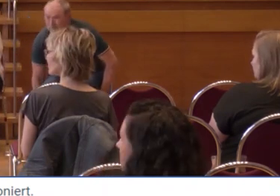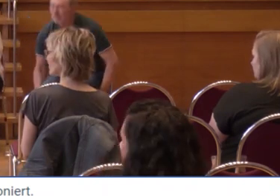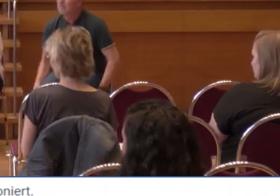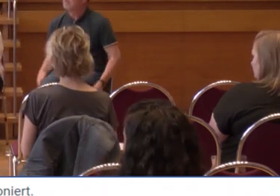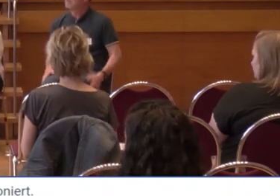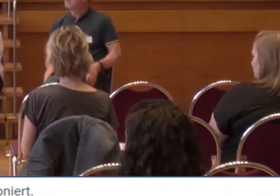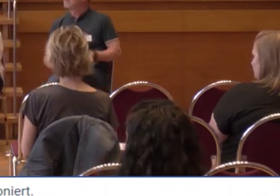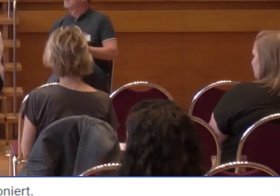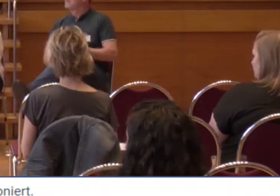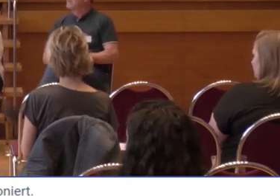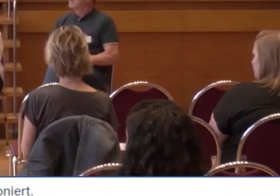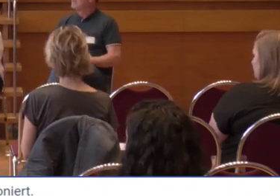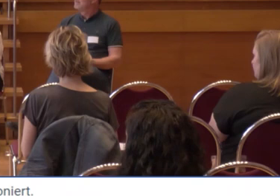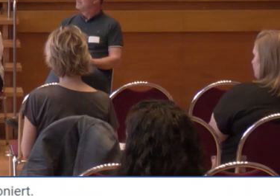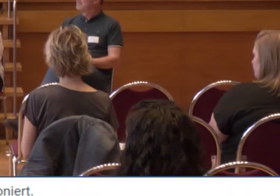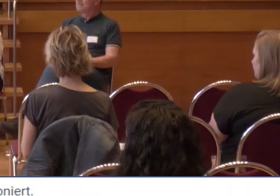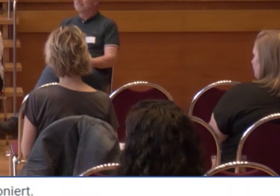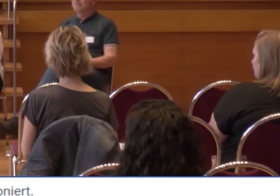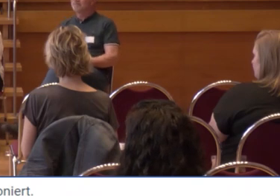und das Mikro kommt